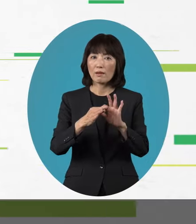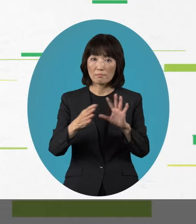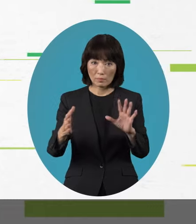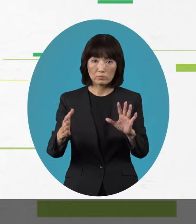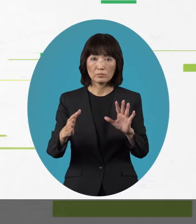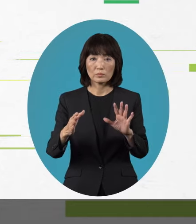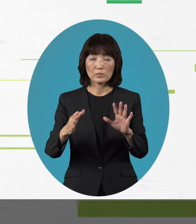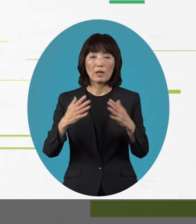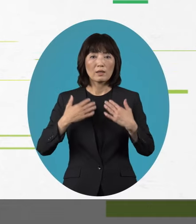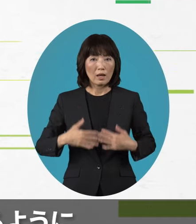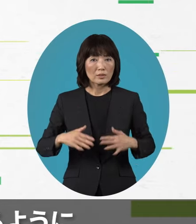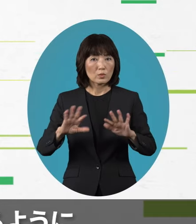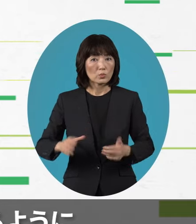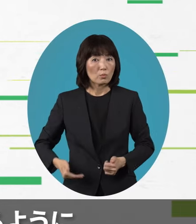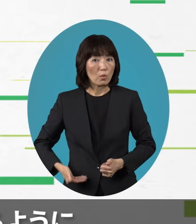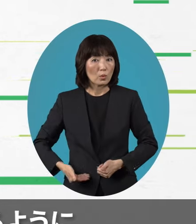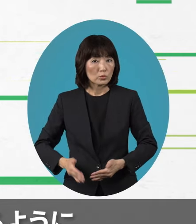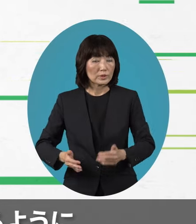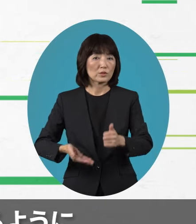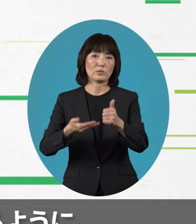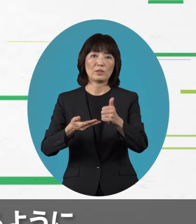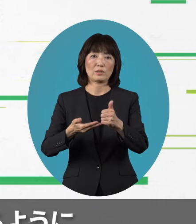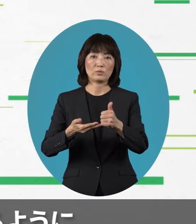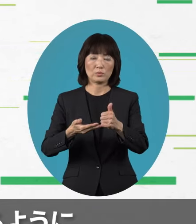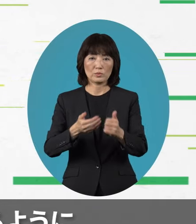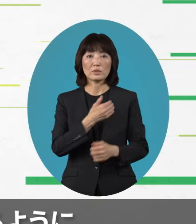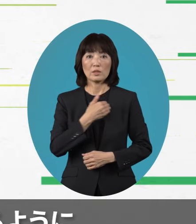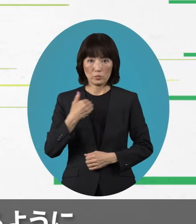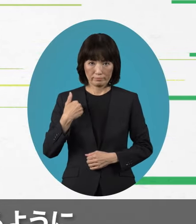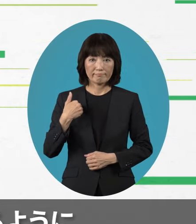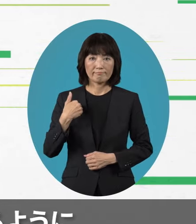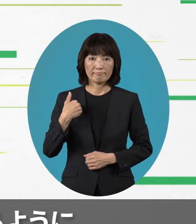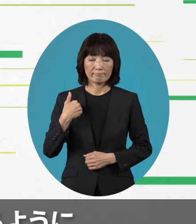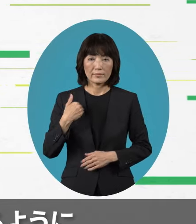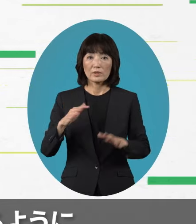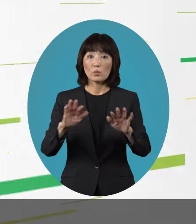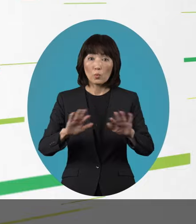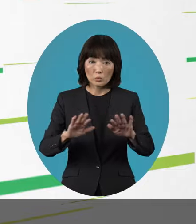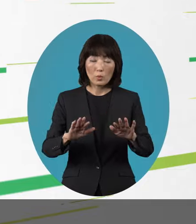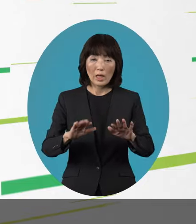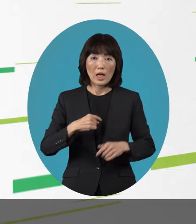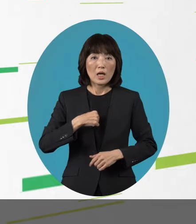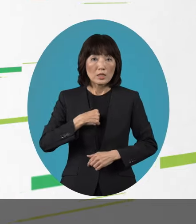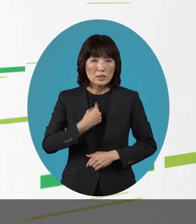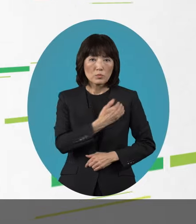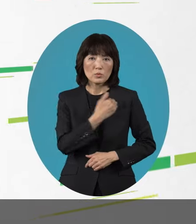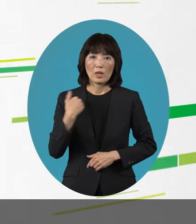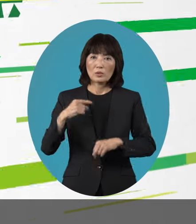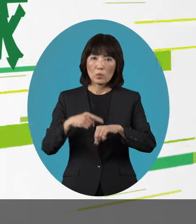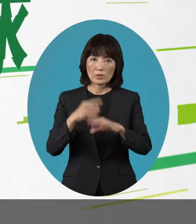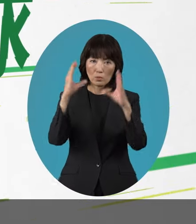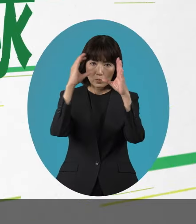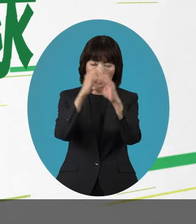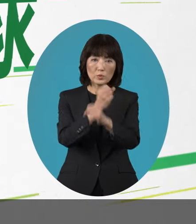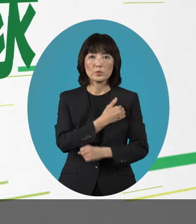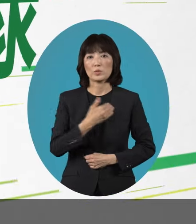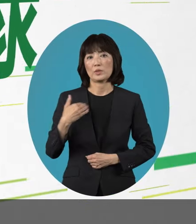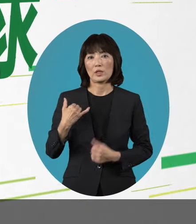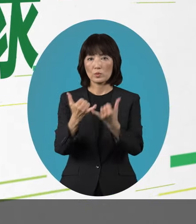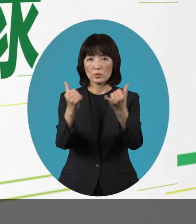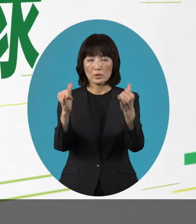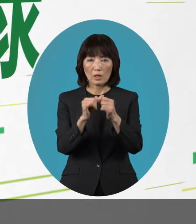況に左右されずに子どもを産み育てるという道を安心して選べるように、そして子ども自身が自分の可能性を